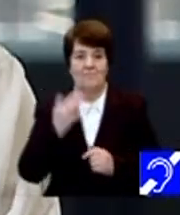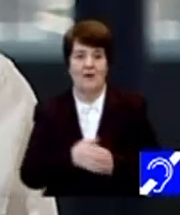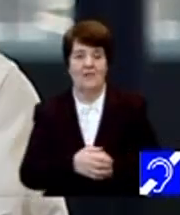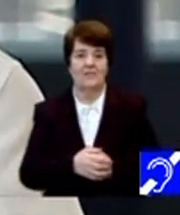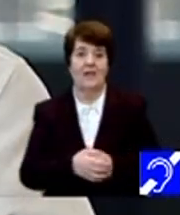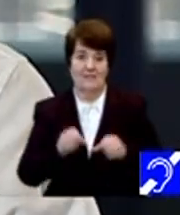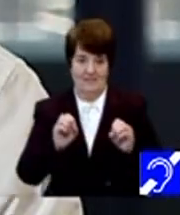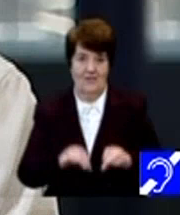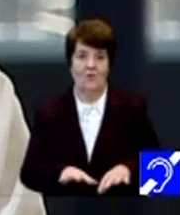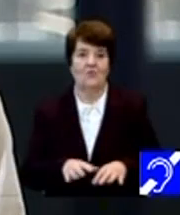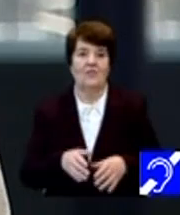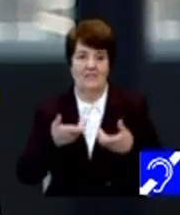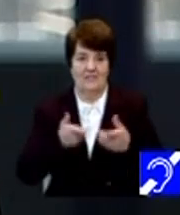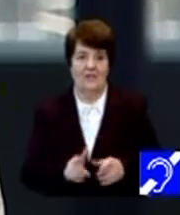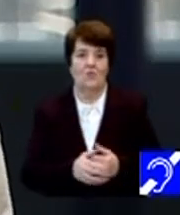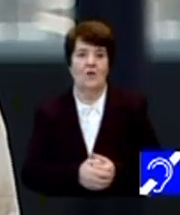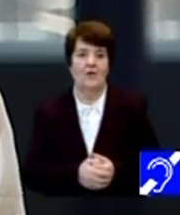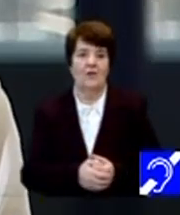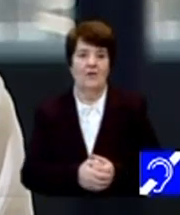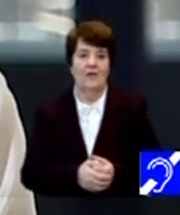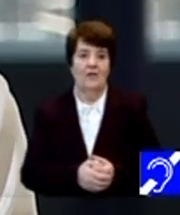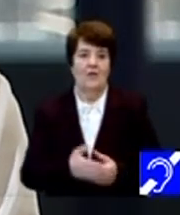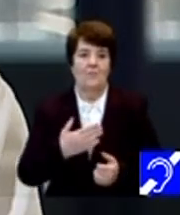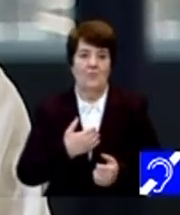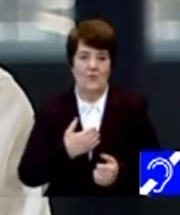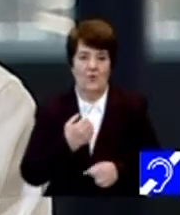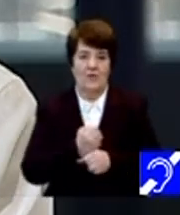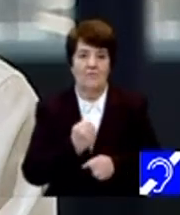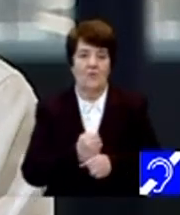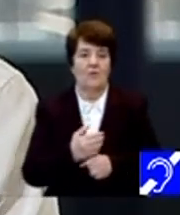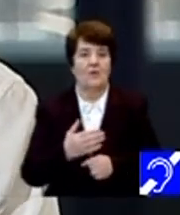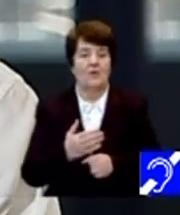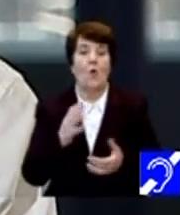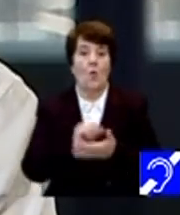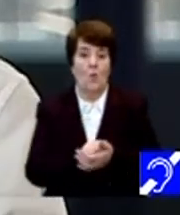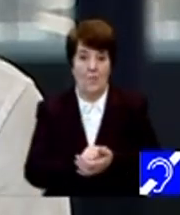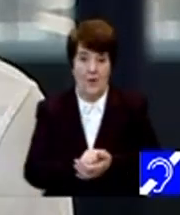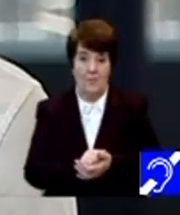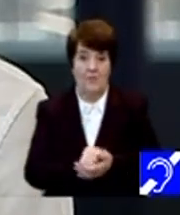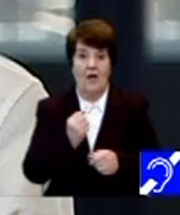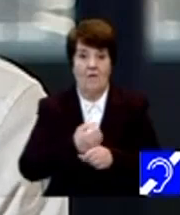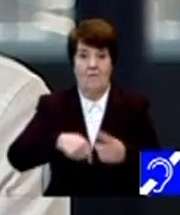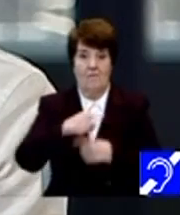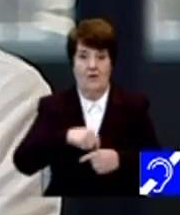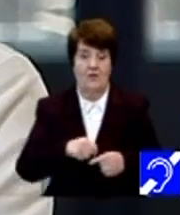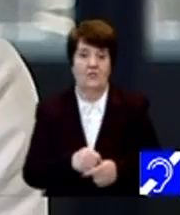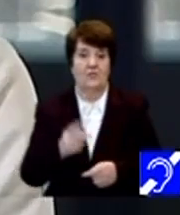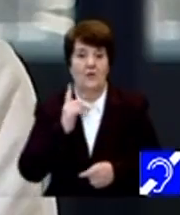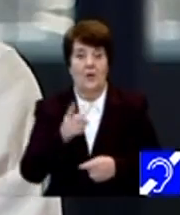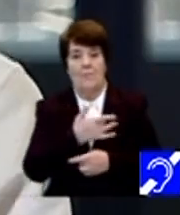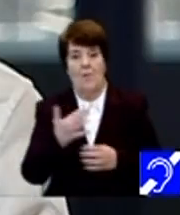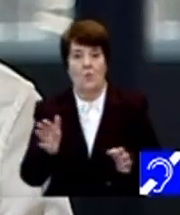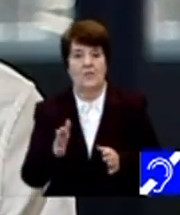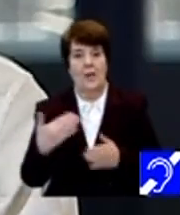o imagine? Eu zic că ne reușește, desigur. Noi ne focusăm pe o parte. A face o aplicație